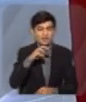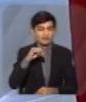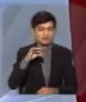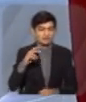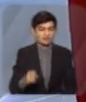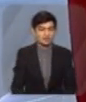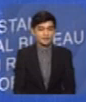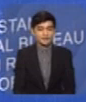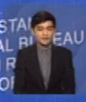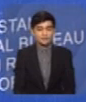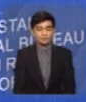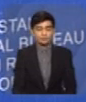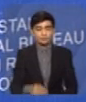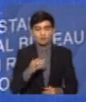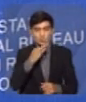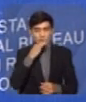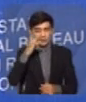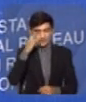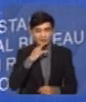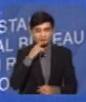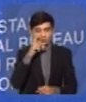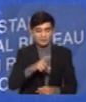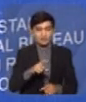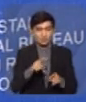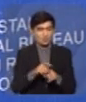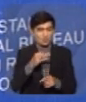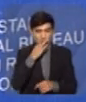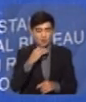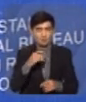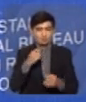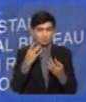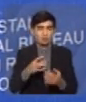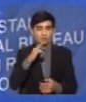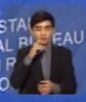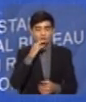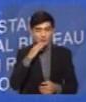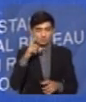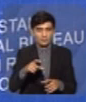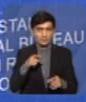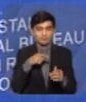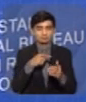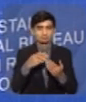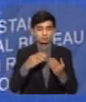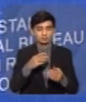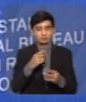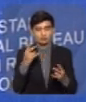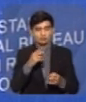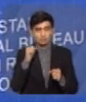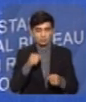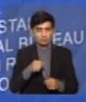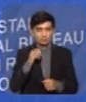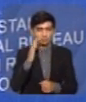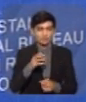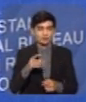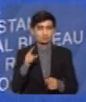Исюмбаева. Любой казахстанец, вот просто любой, с ним можно будет расправиться, сделать с ним